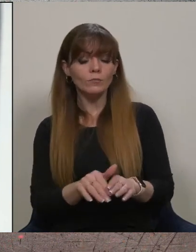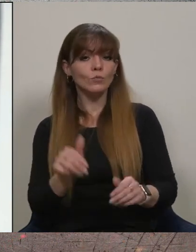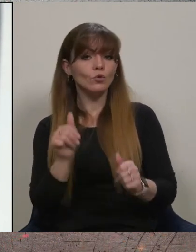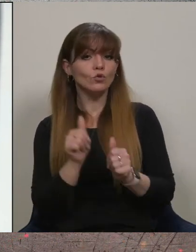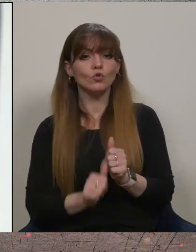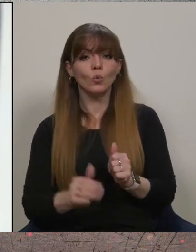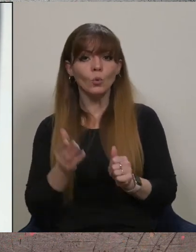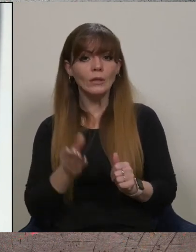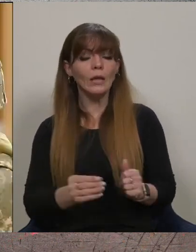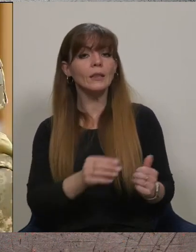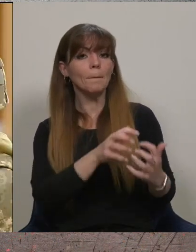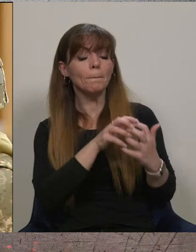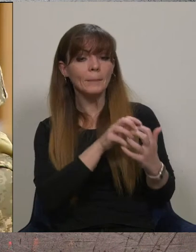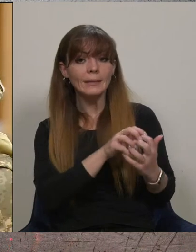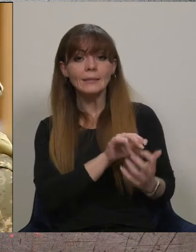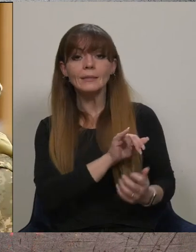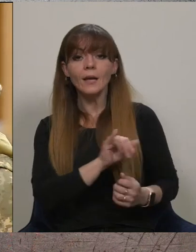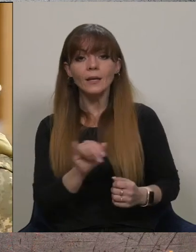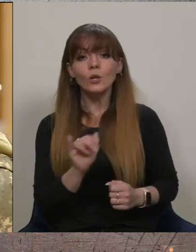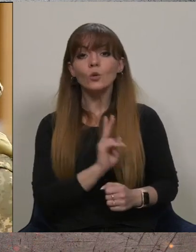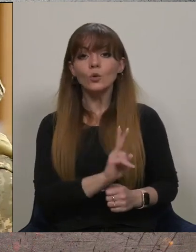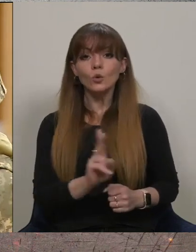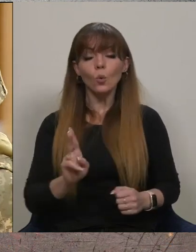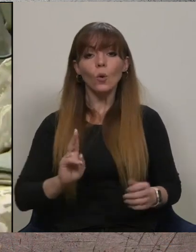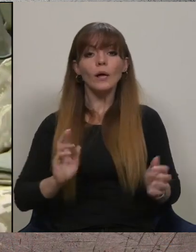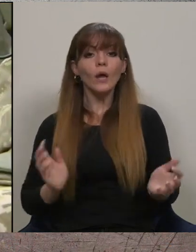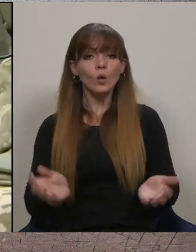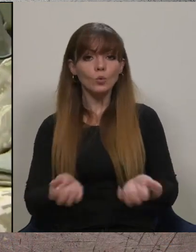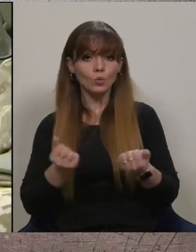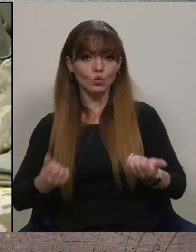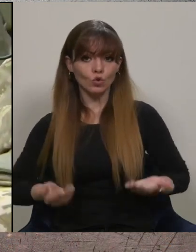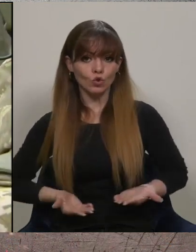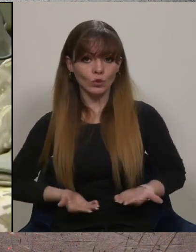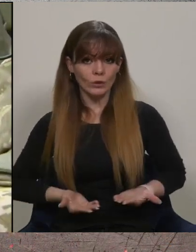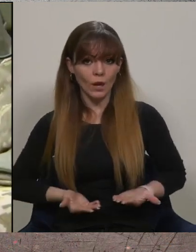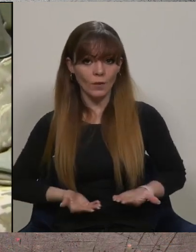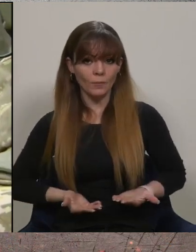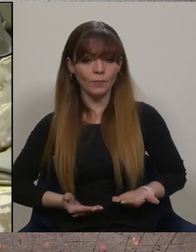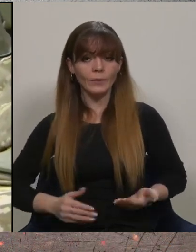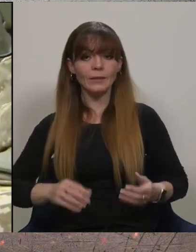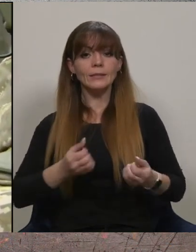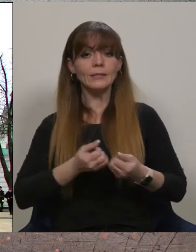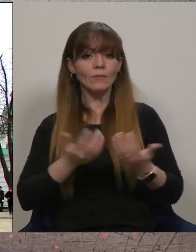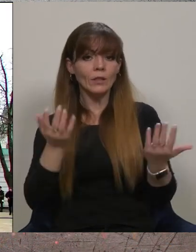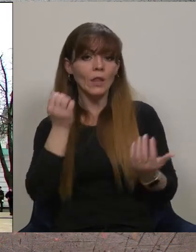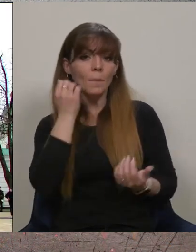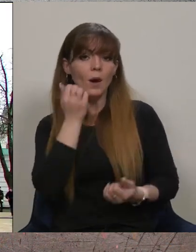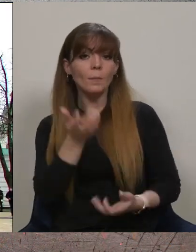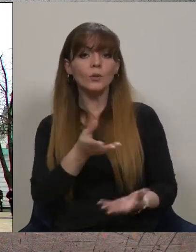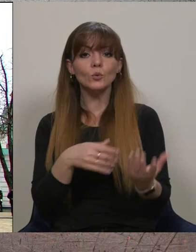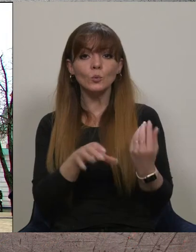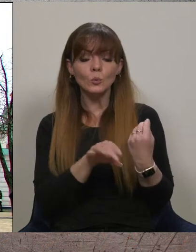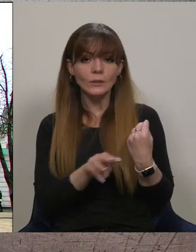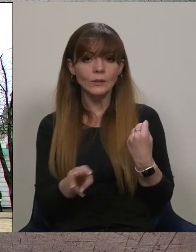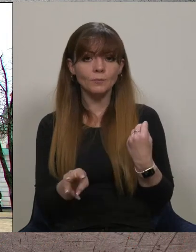щоденно битися і хто рятує життя. Світла пам'ять усім,